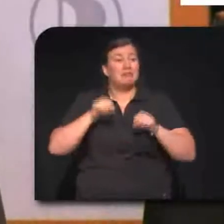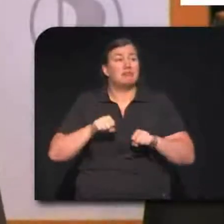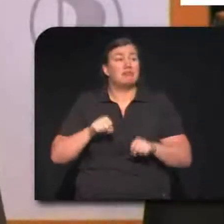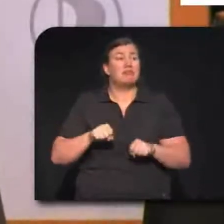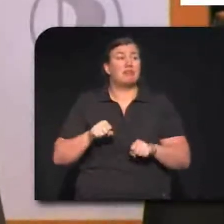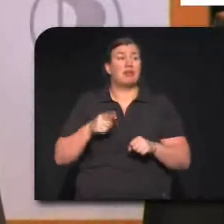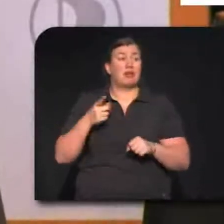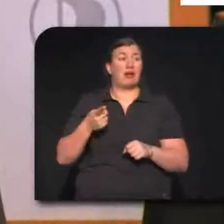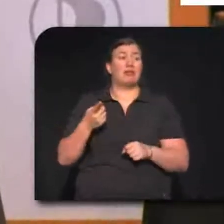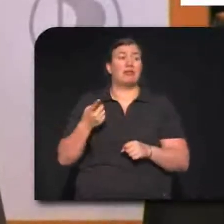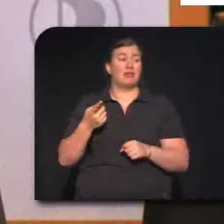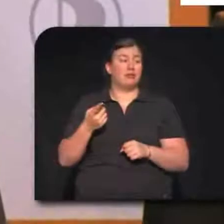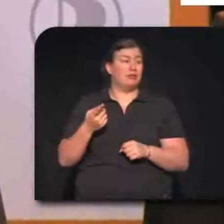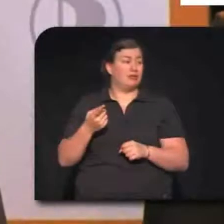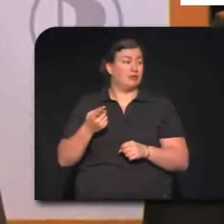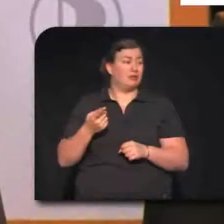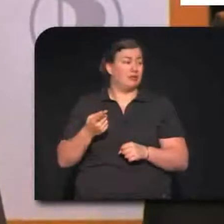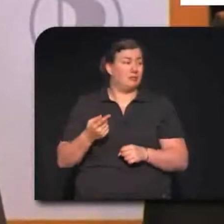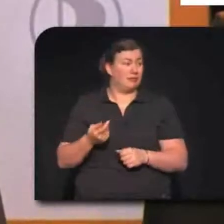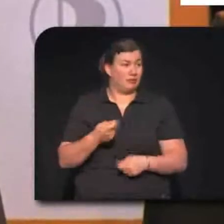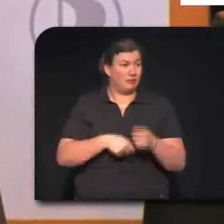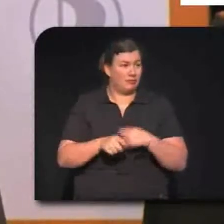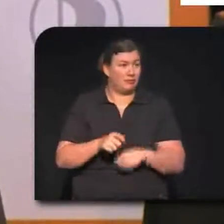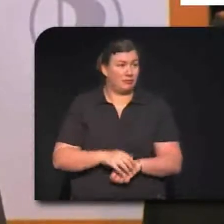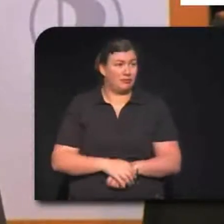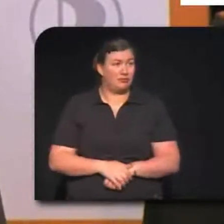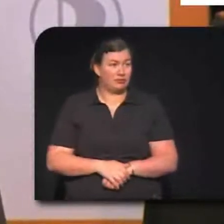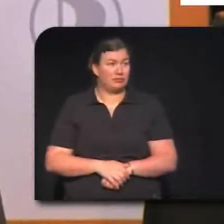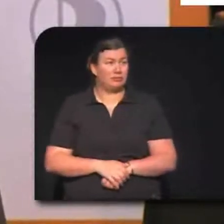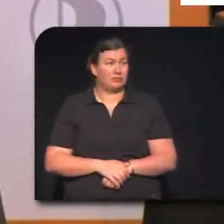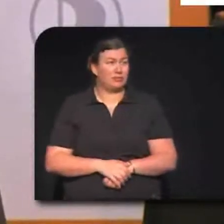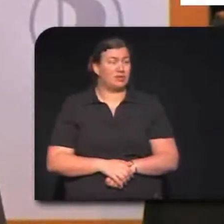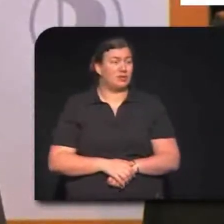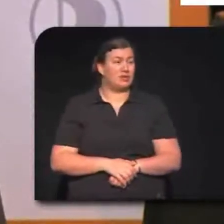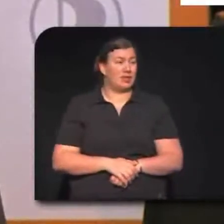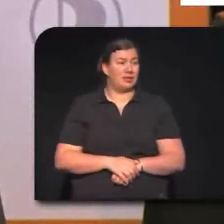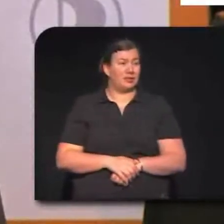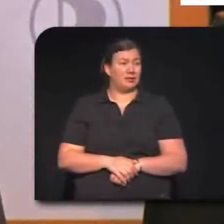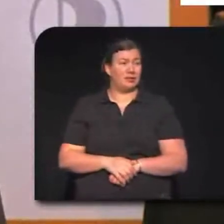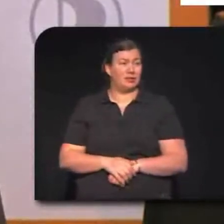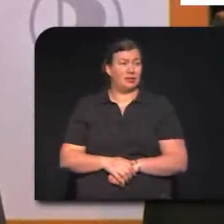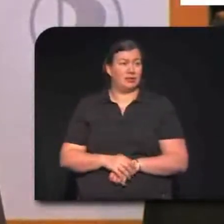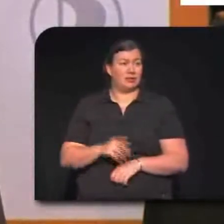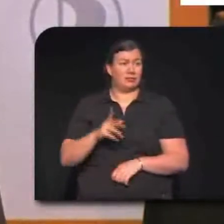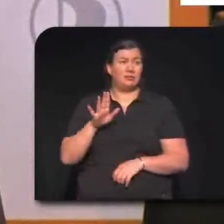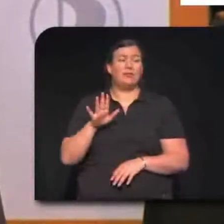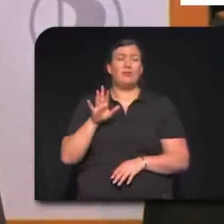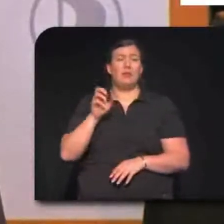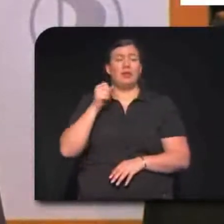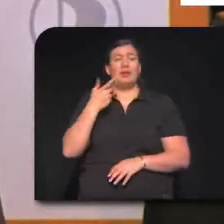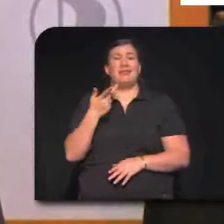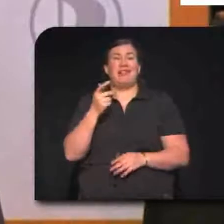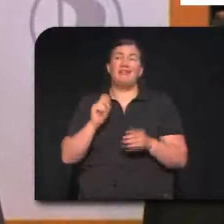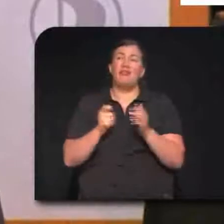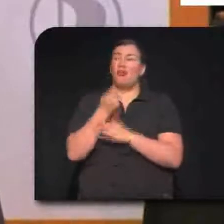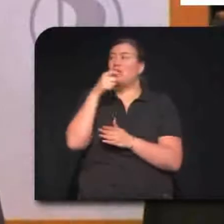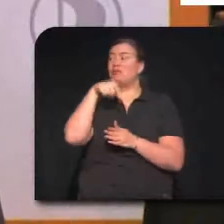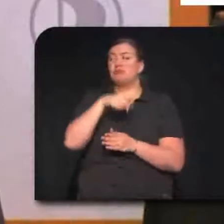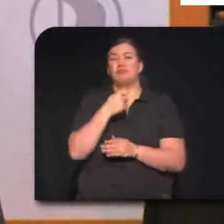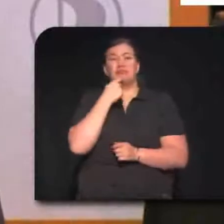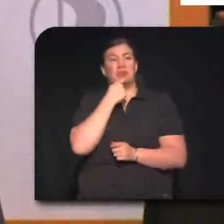heute Vormittag durchgeführten die heute Vormittag durchgeführte Wahl als die